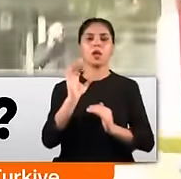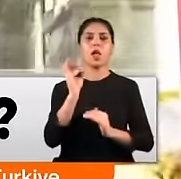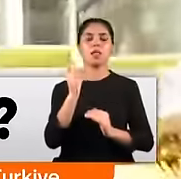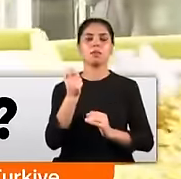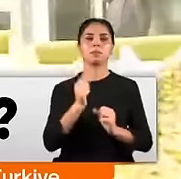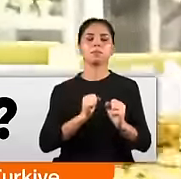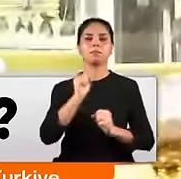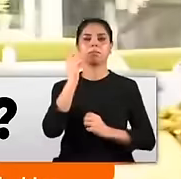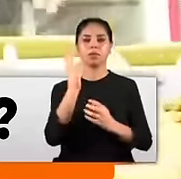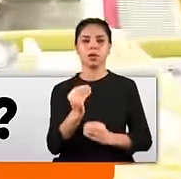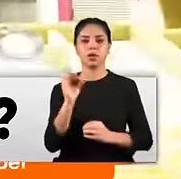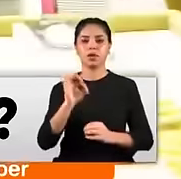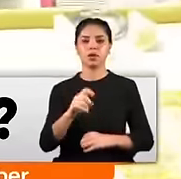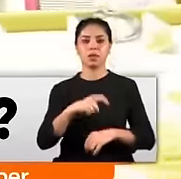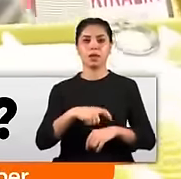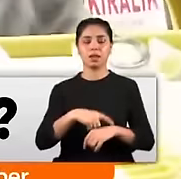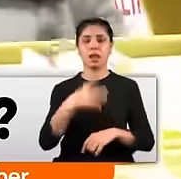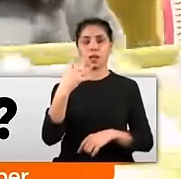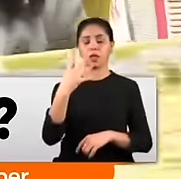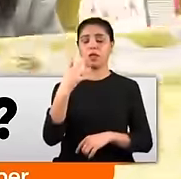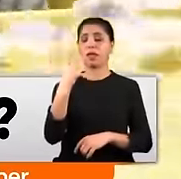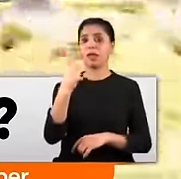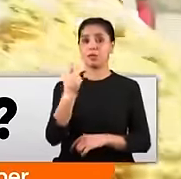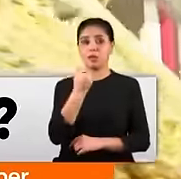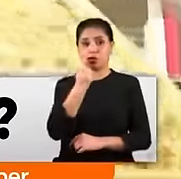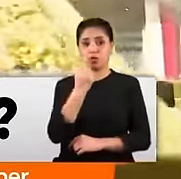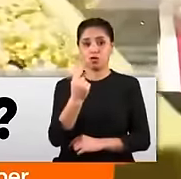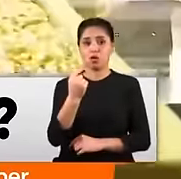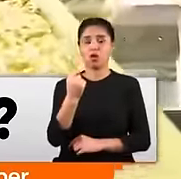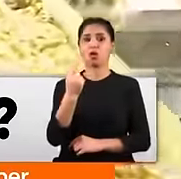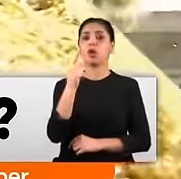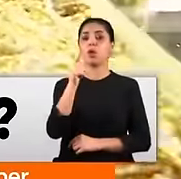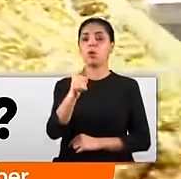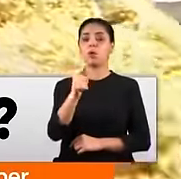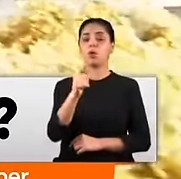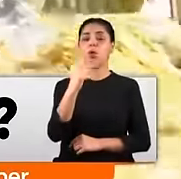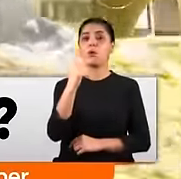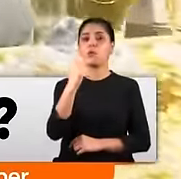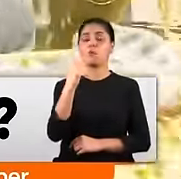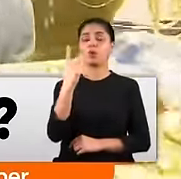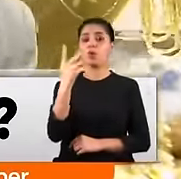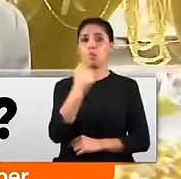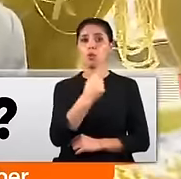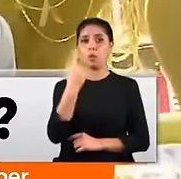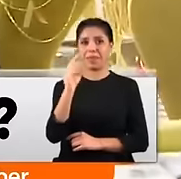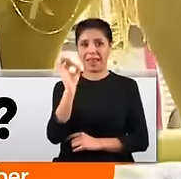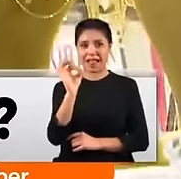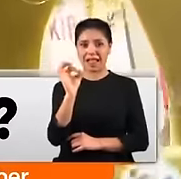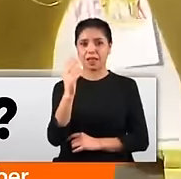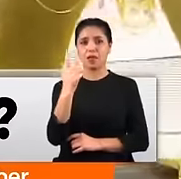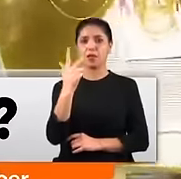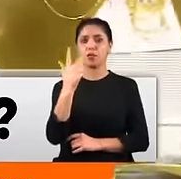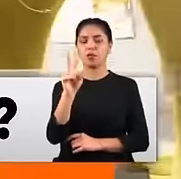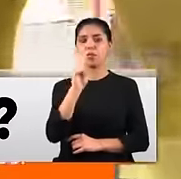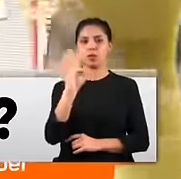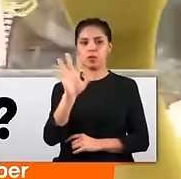yükselişe geçti. Şu anda saatlerimiz 14.30 gösteriyor ve çeyrek altının fiyatı 3220 lirayken gram altının